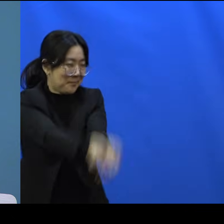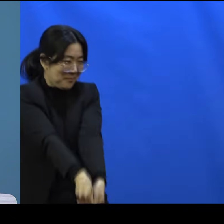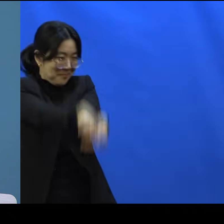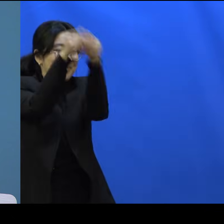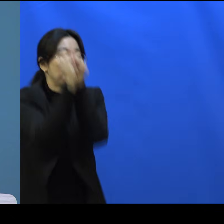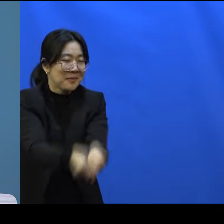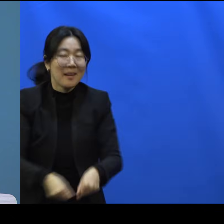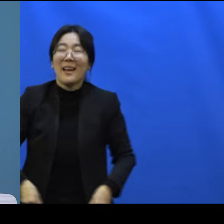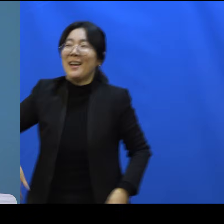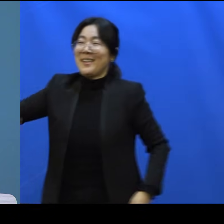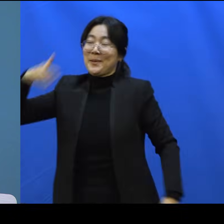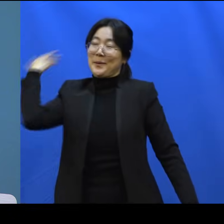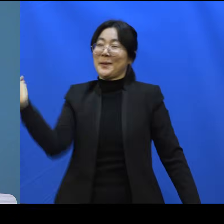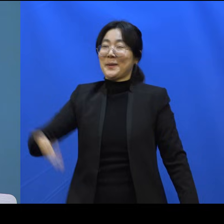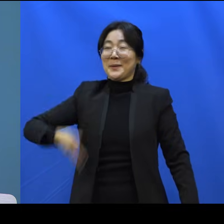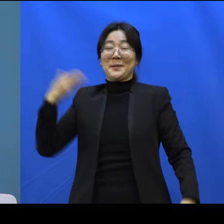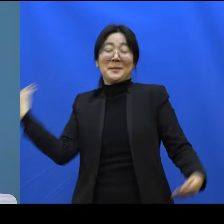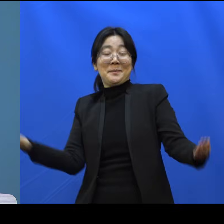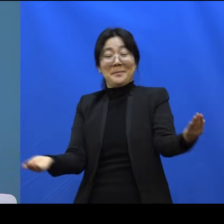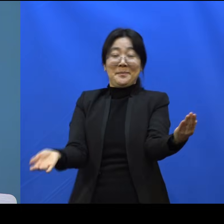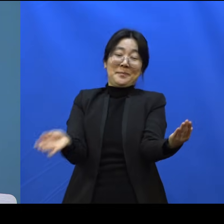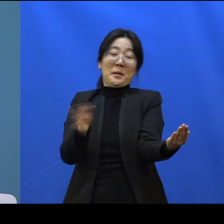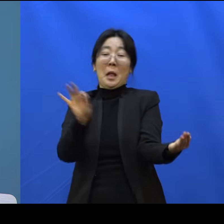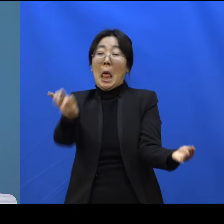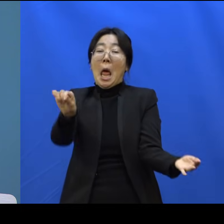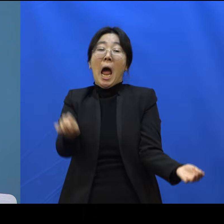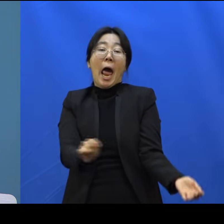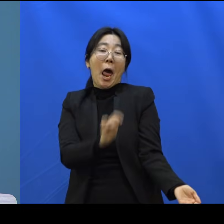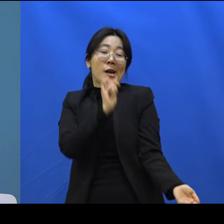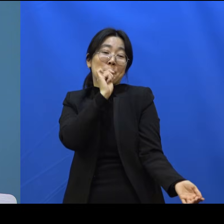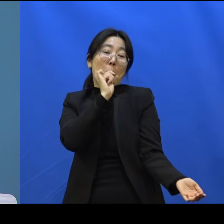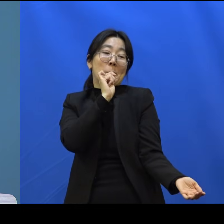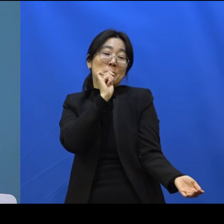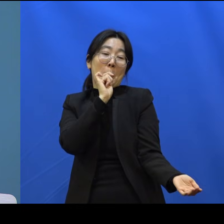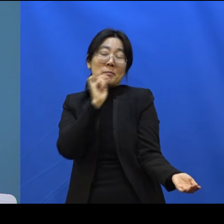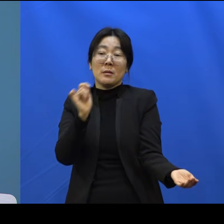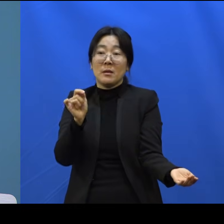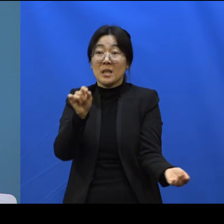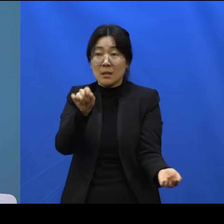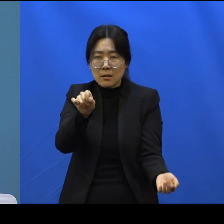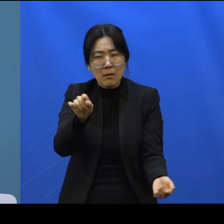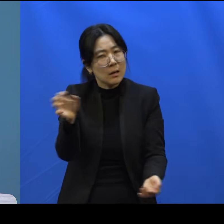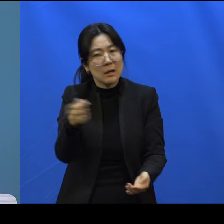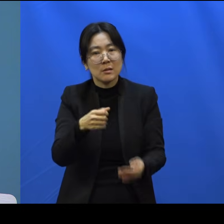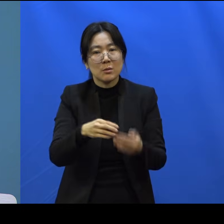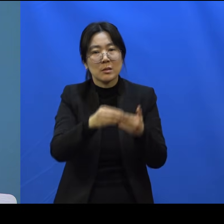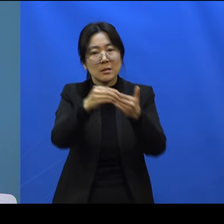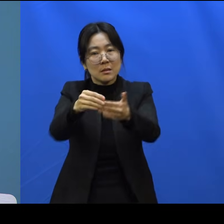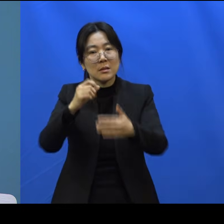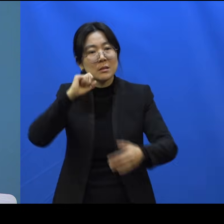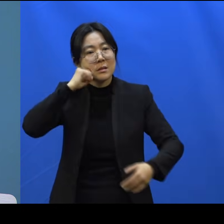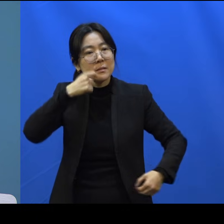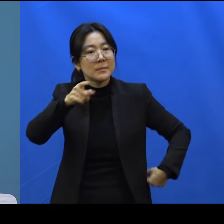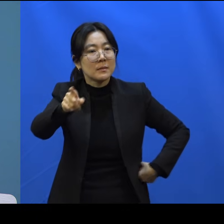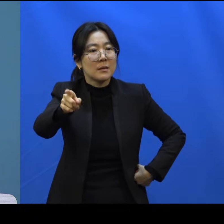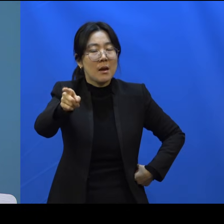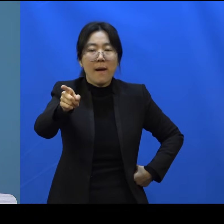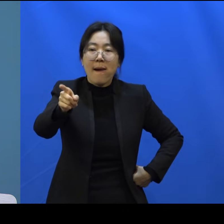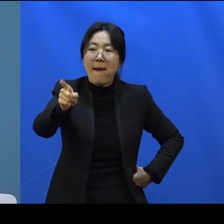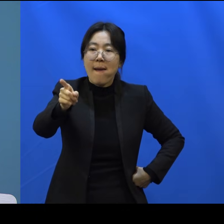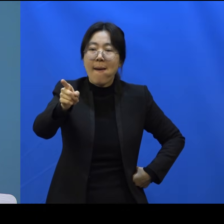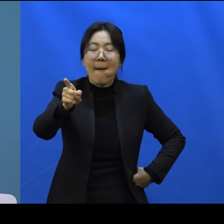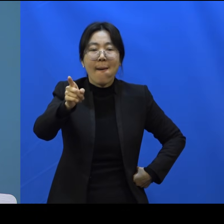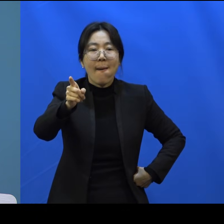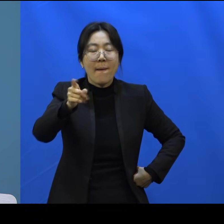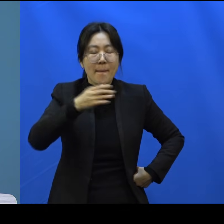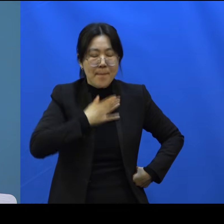거기에 40년을 뺑뺑이를 돌리는 거예요. 정확하게 돌리는 겁니다. 그리고 나중에 불러내실 때 어때요? 40년 후에